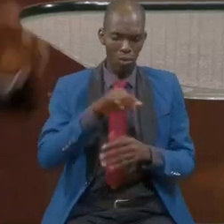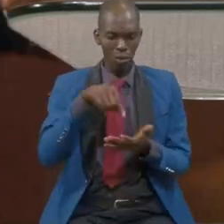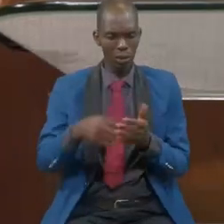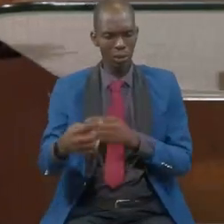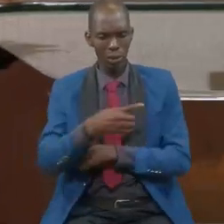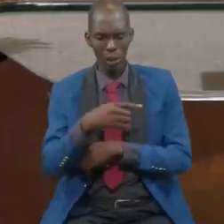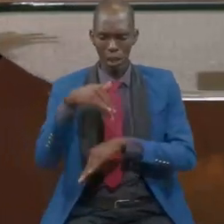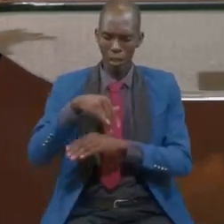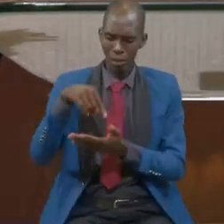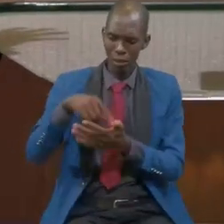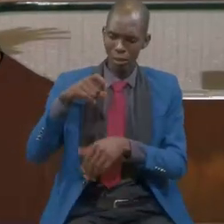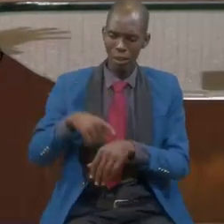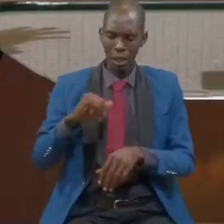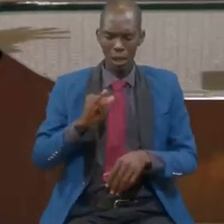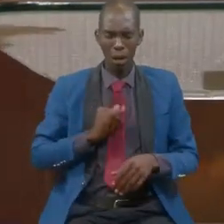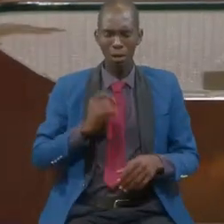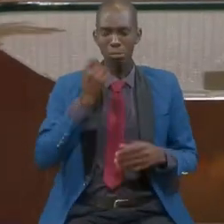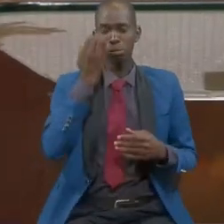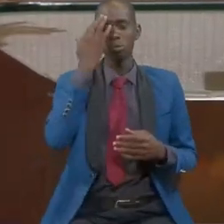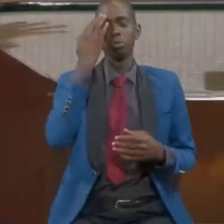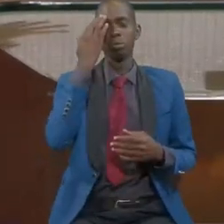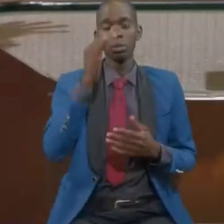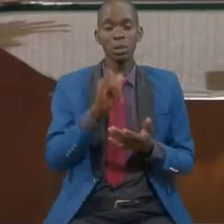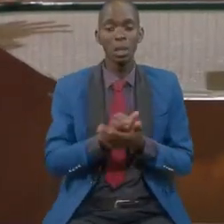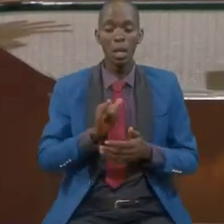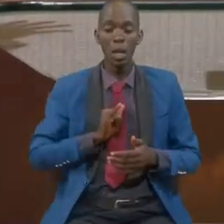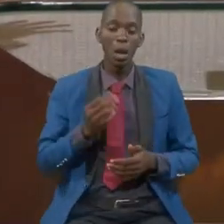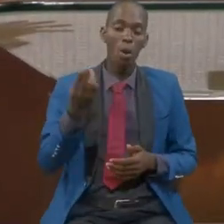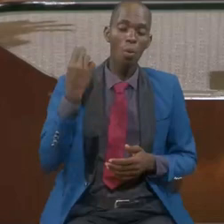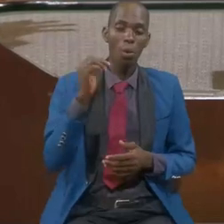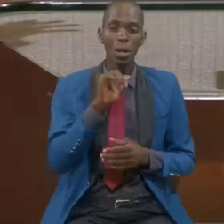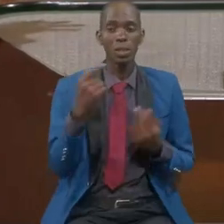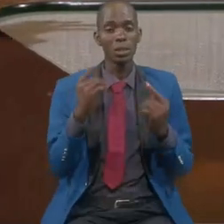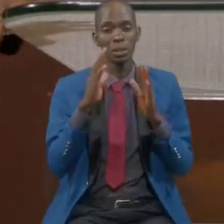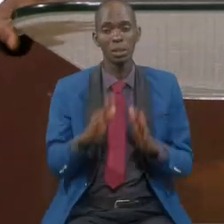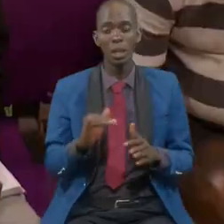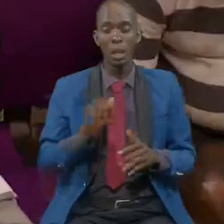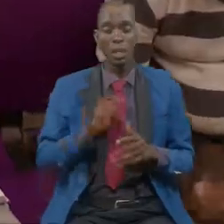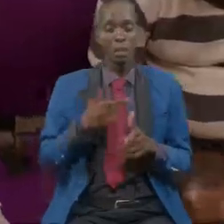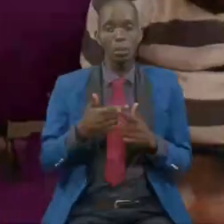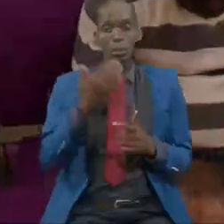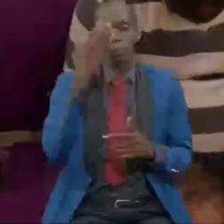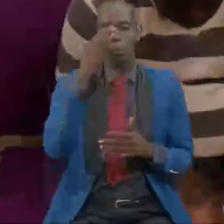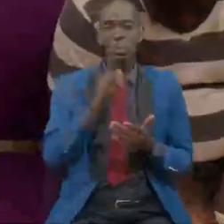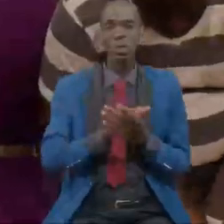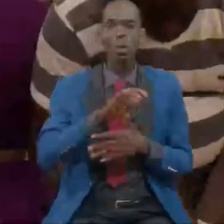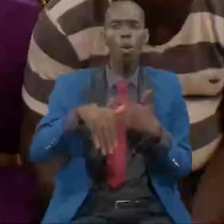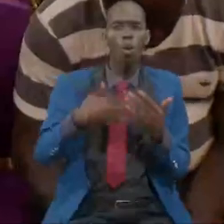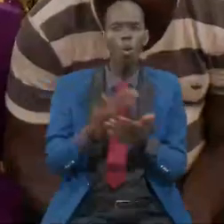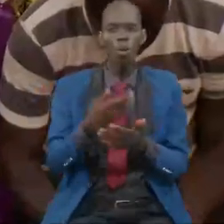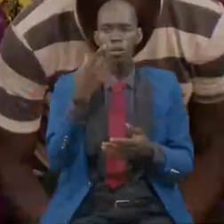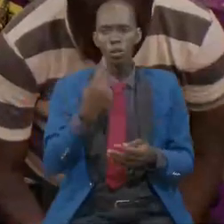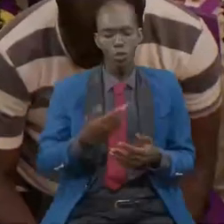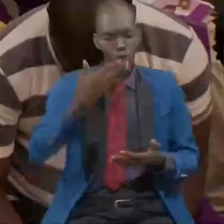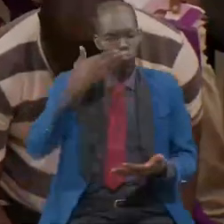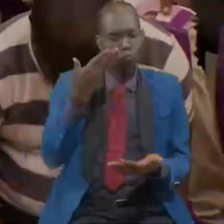ce temps-ci, j'admets que je suis pécheur, j'accepte, je reconnais que je suis pécheur, que toutes les